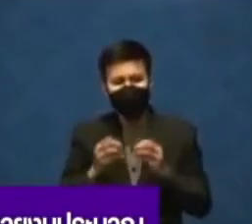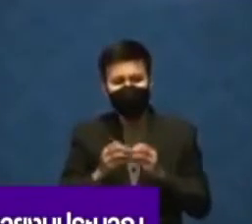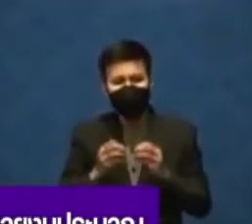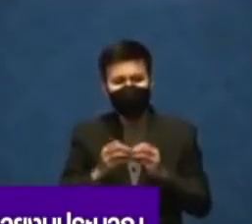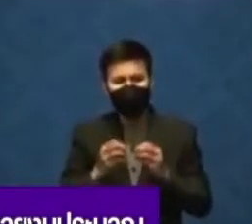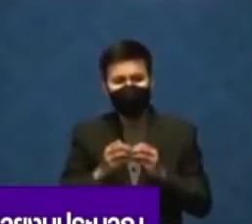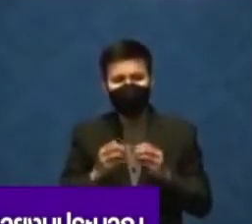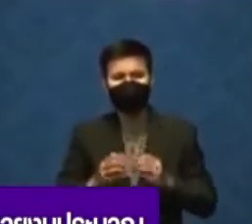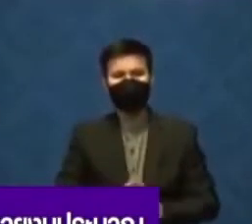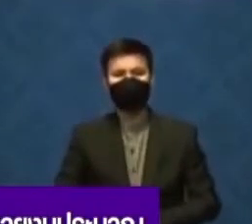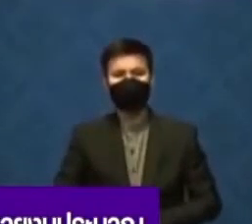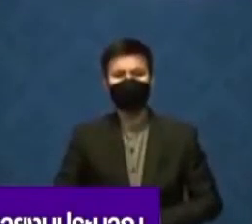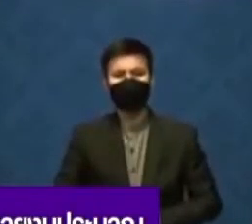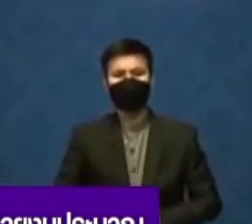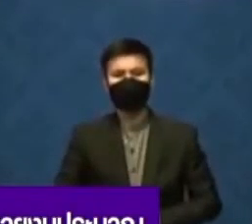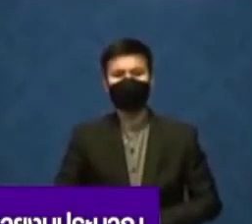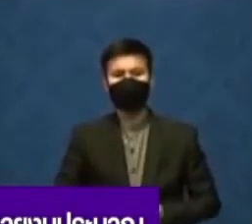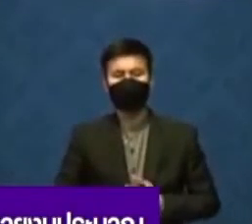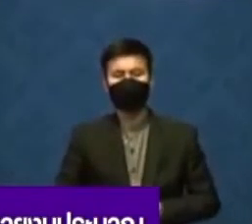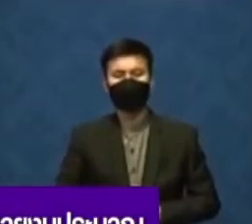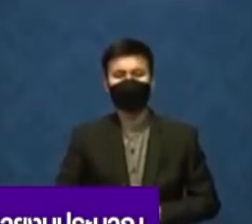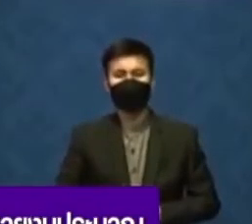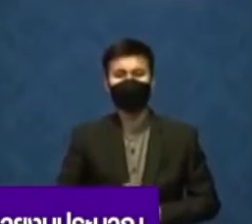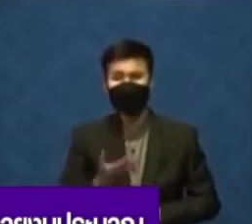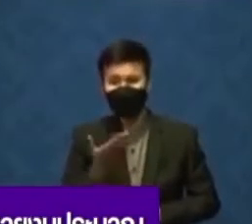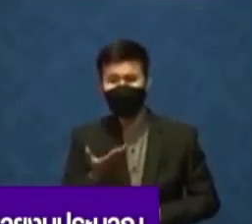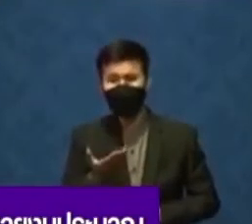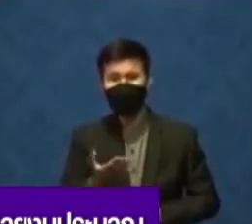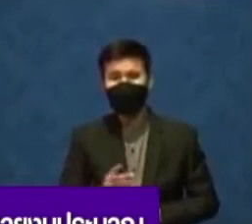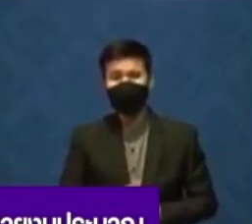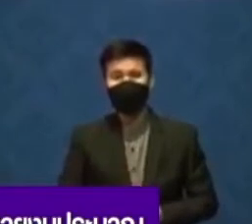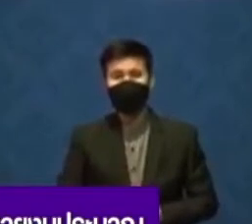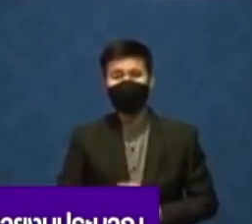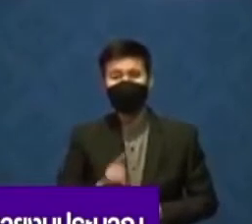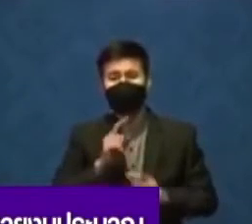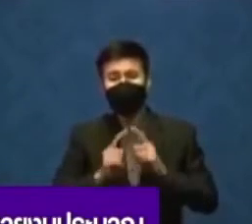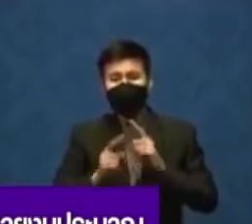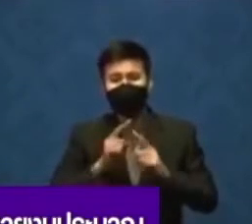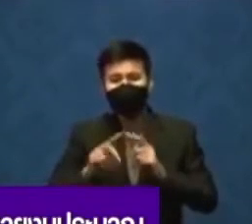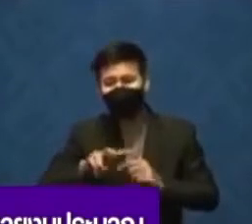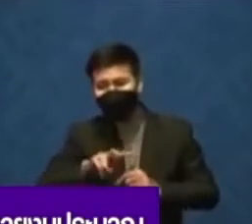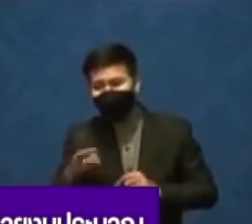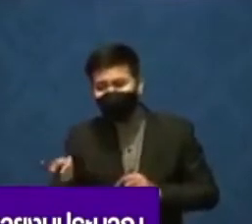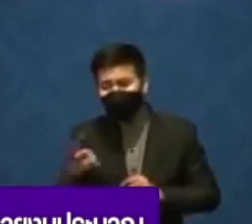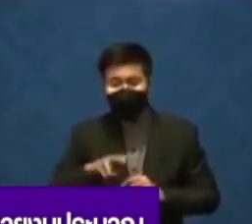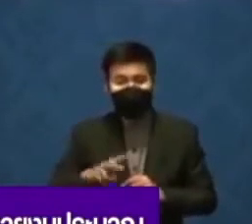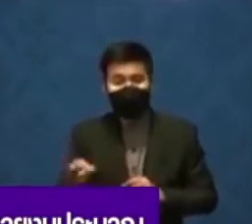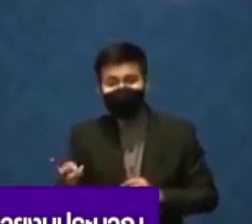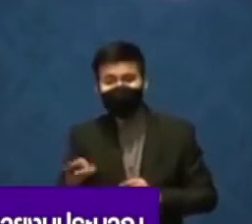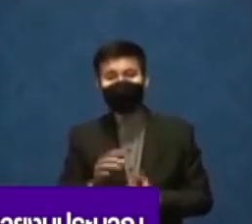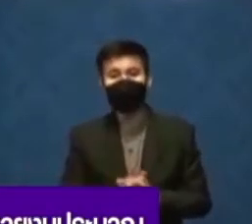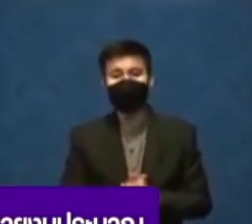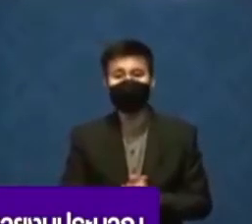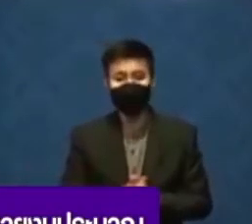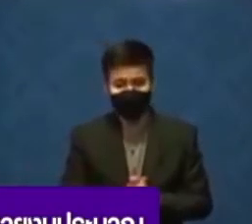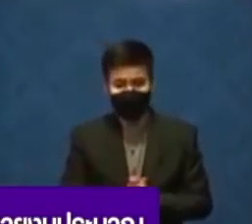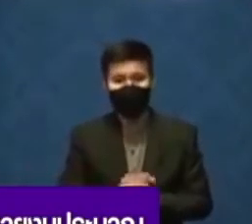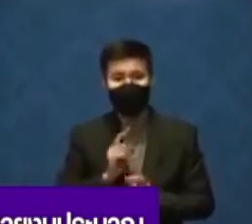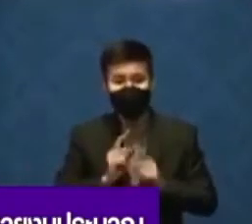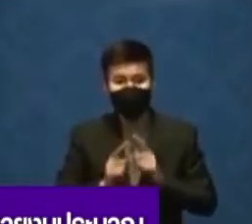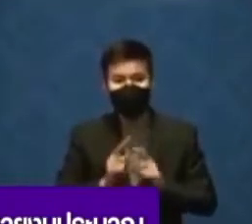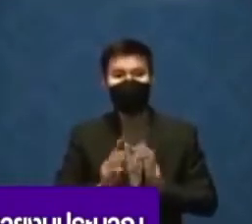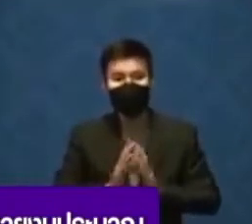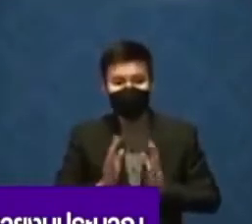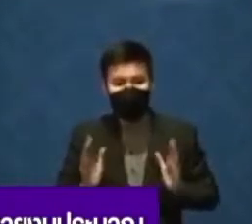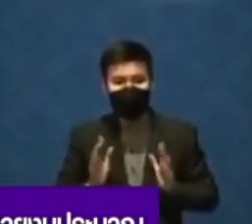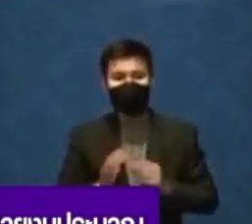ำกับดูแลข้อบังคับนะท่านต้องสลับให้ความเป็นธรรมต่อทั้งสองฝ่ายนะครับท่านประธานที่เคารพขอบคุณครับ ท่